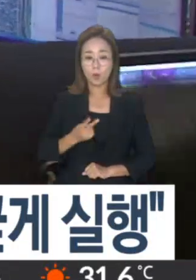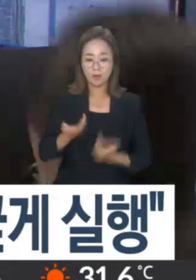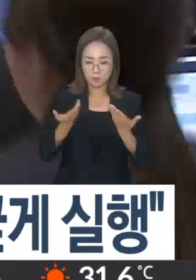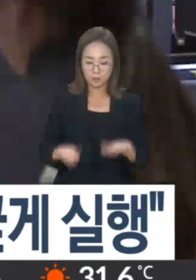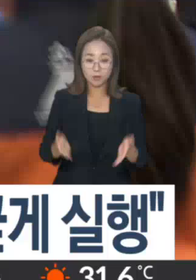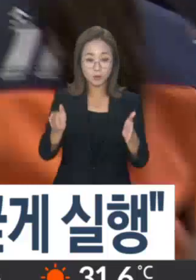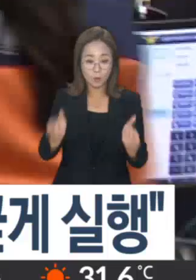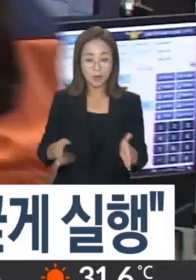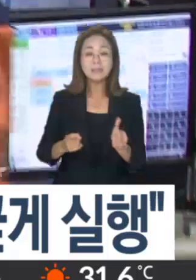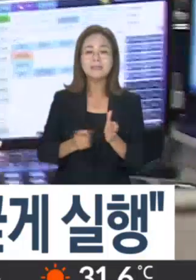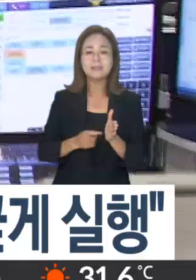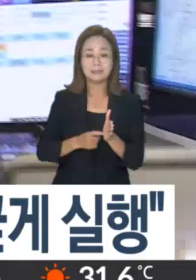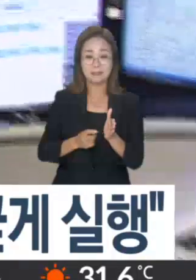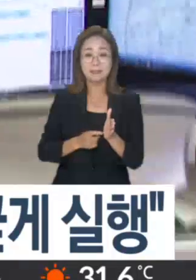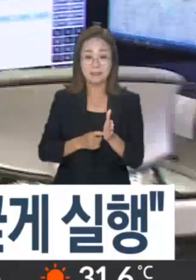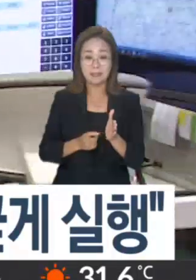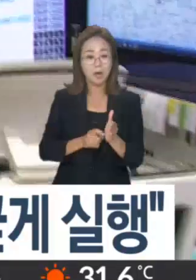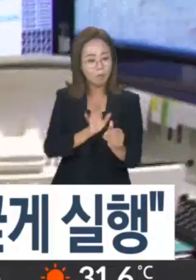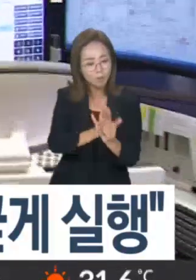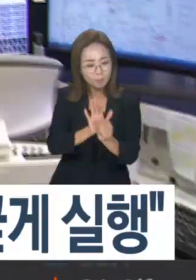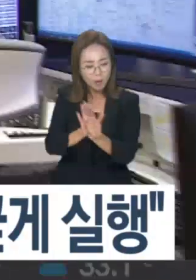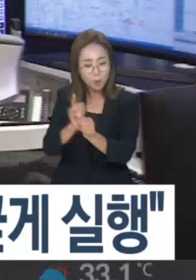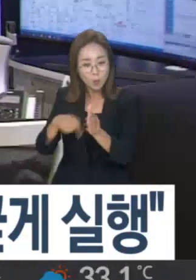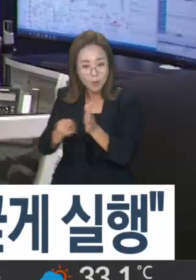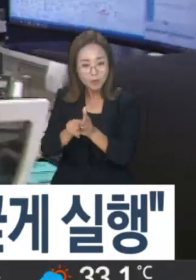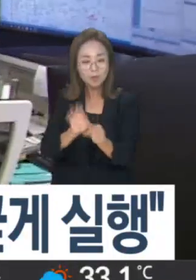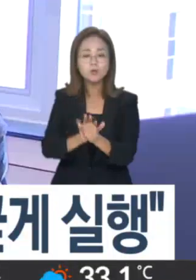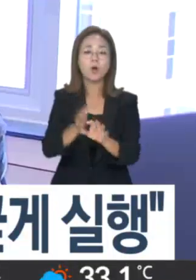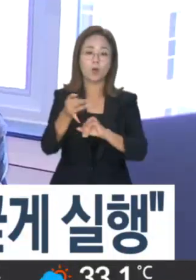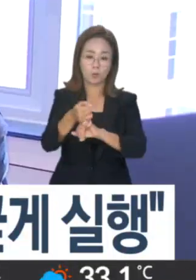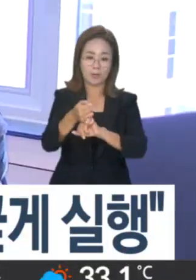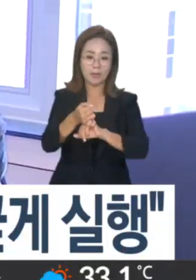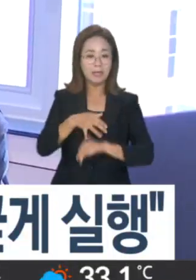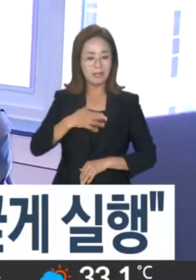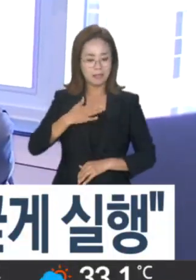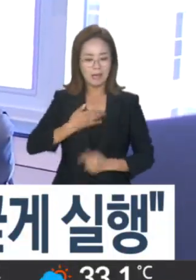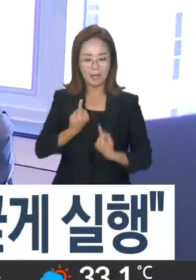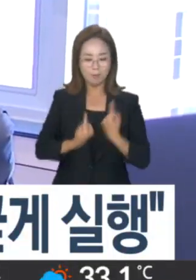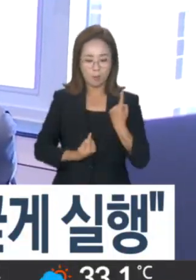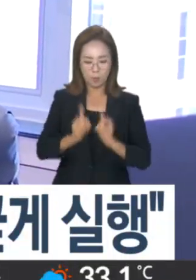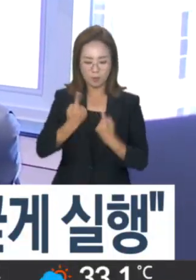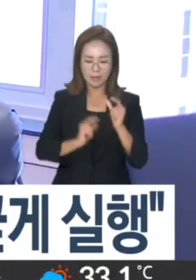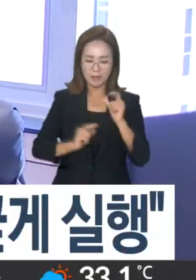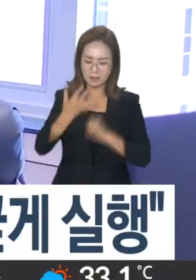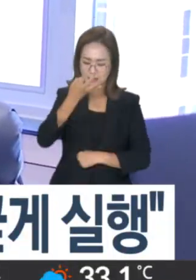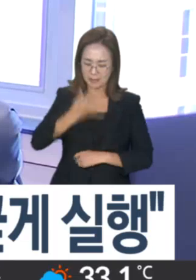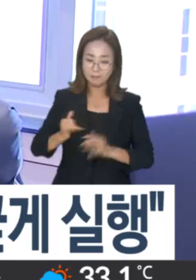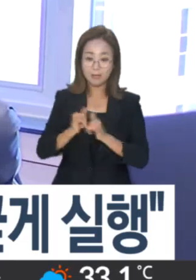연휴 기간 응급의료체계에 소홀함이 없도록 하겠다며 나보다 위중한 이웃을